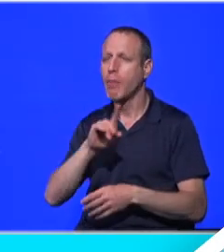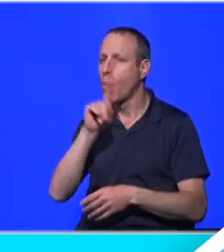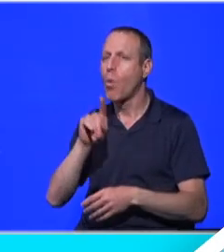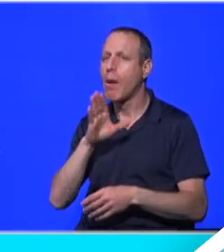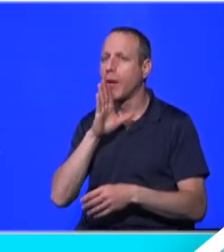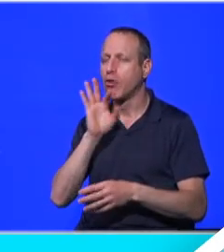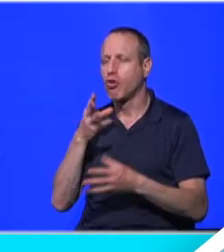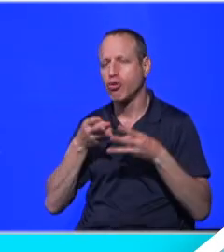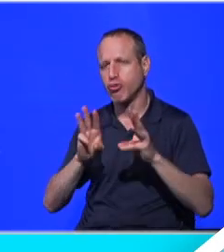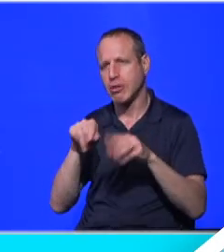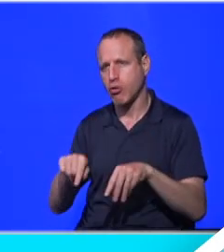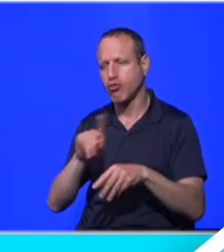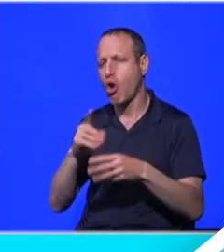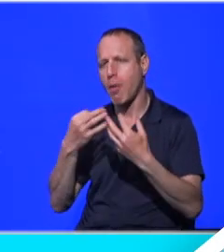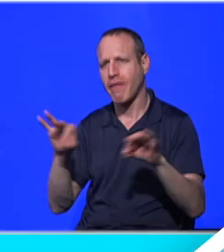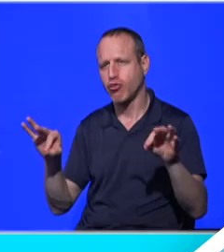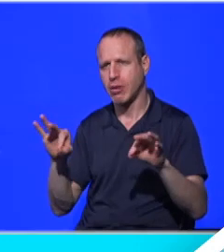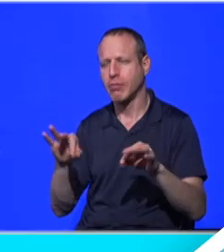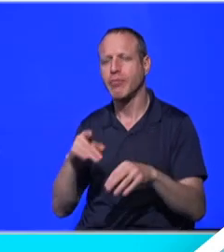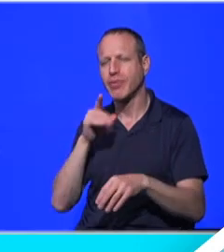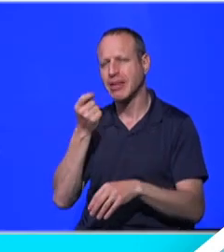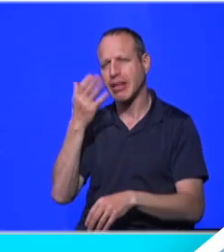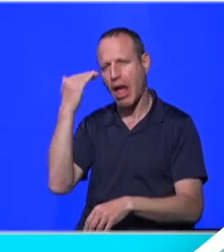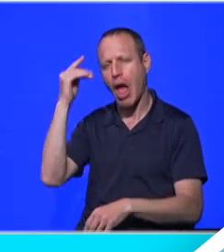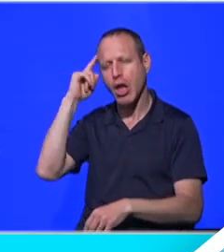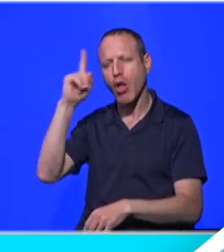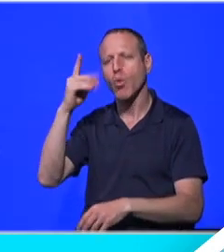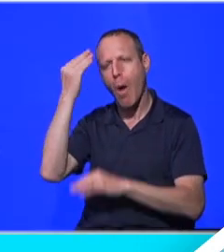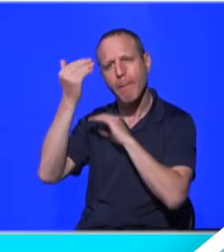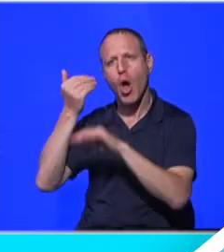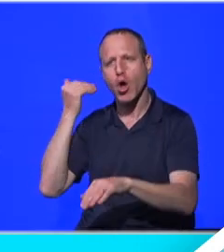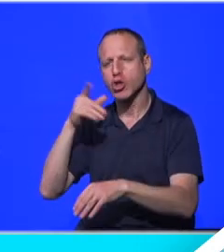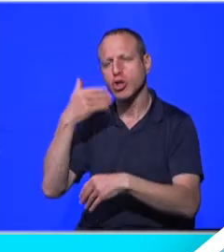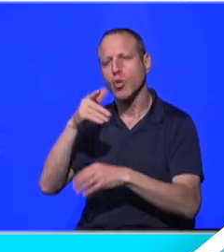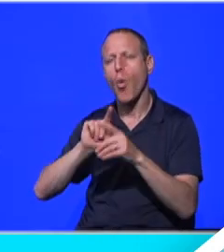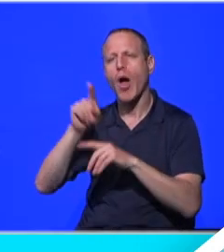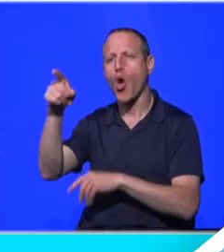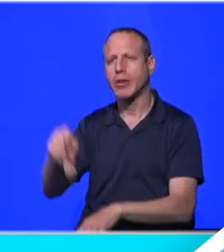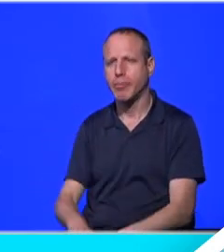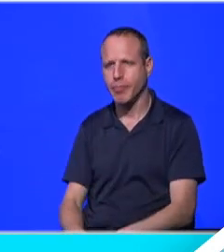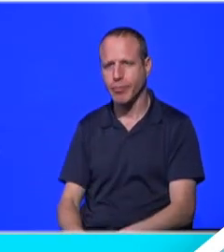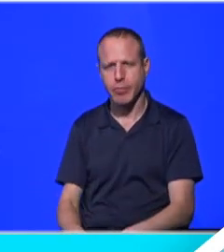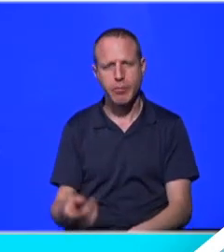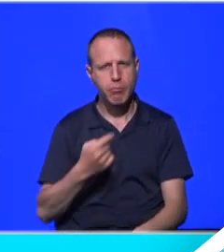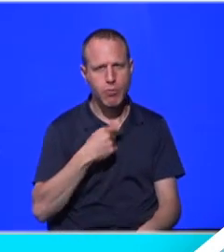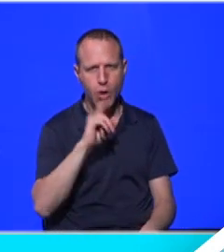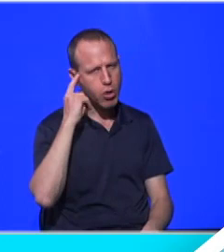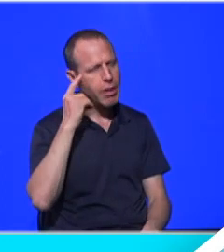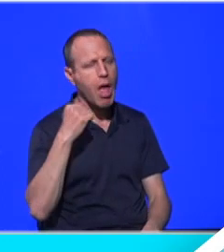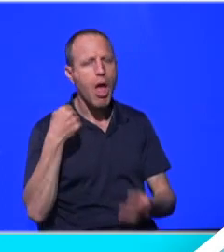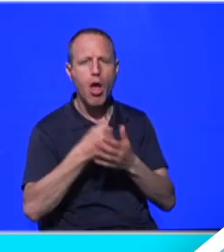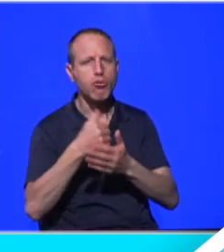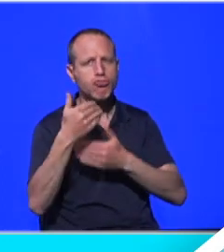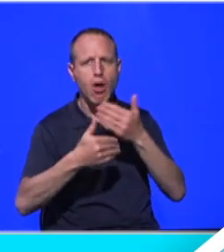השיטה הזאת שהיא לא מאפשרת, וזה קצת היה ידוע מראש שתהיו רחוקים. אני לא יודע, אנחנו עד שלב